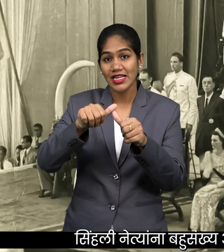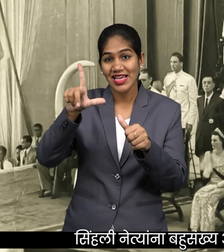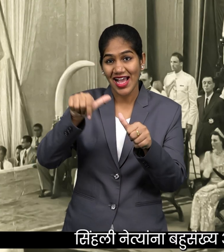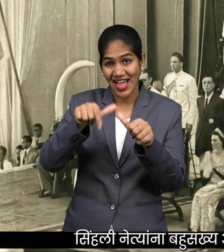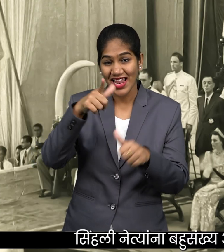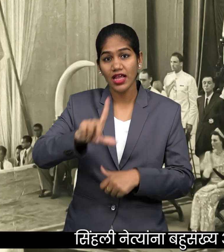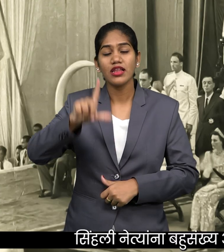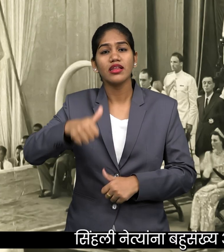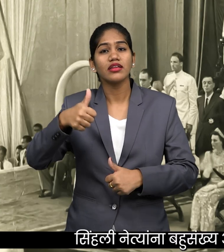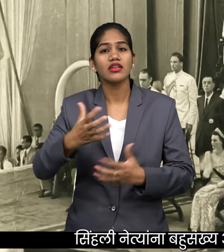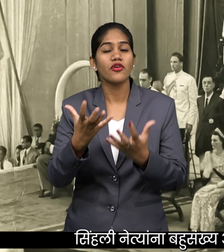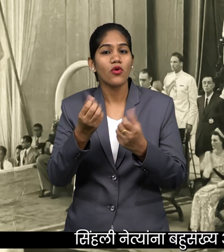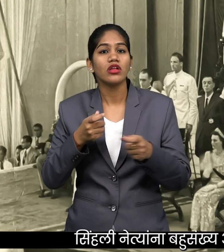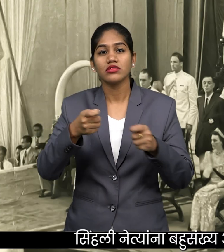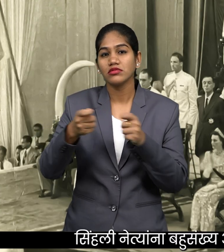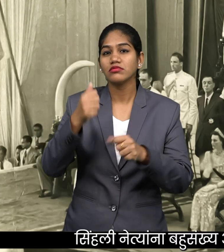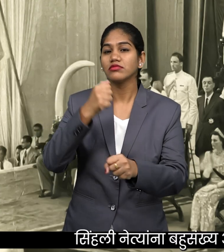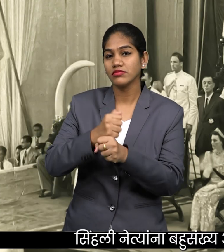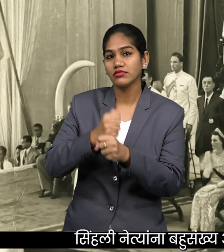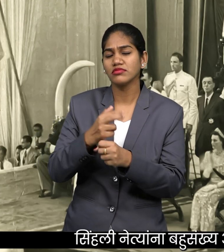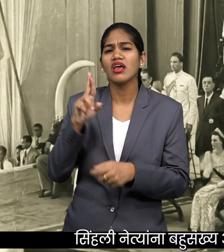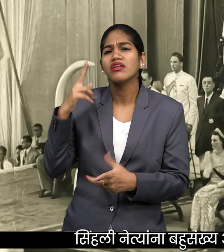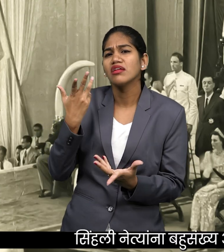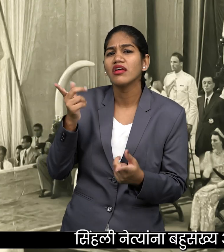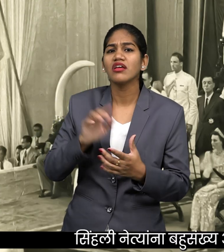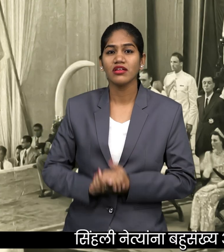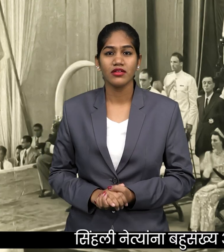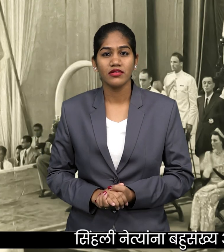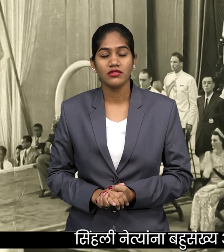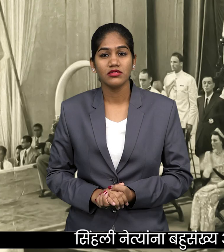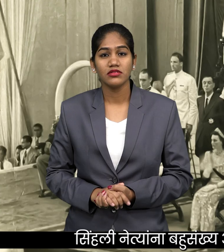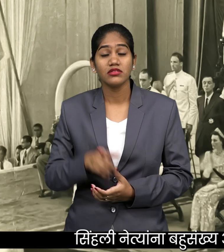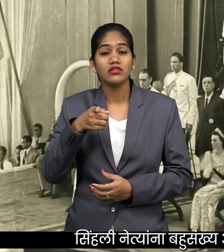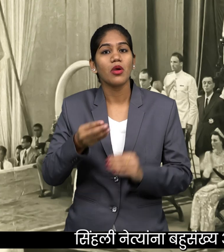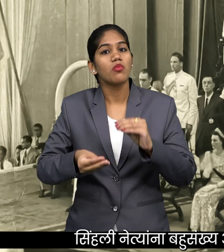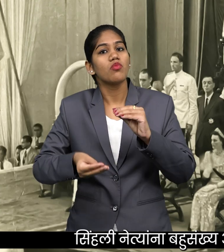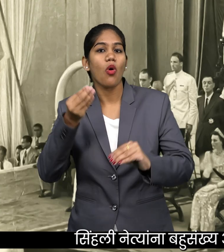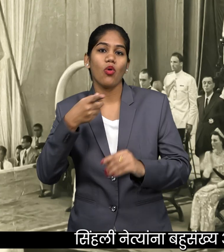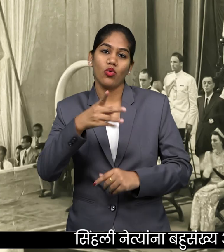सिंहली नेत्यांनी बहुसंख्य असल्याने सरकारावर नियंत्रण ठेवायचे होते.